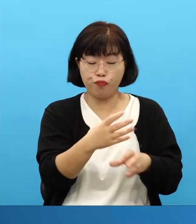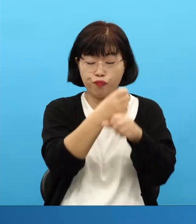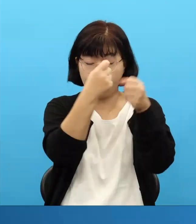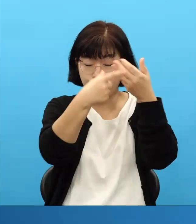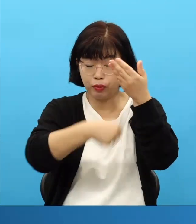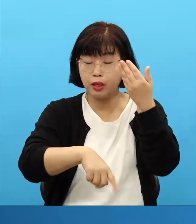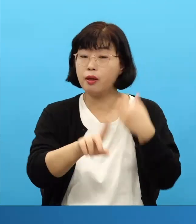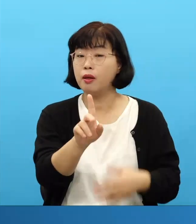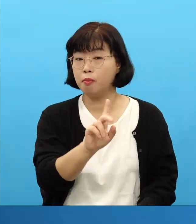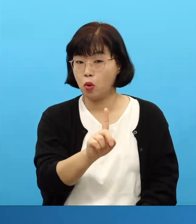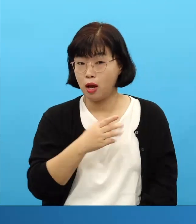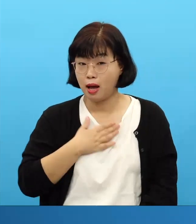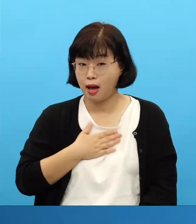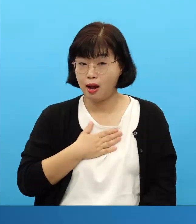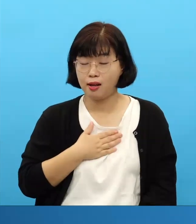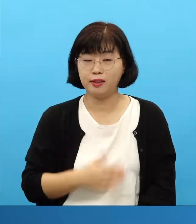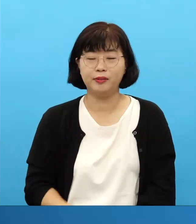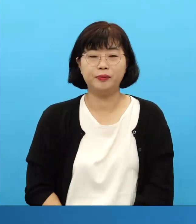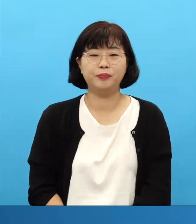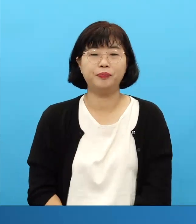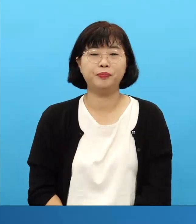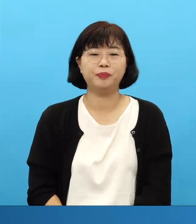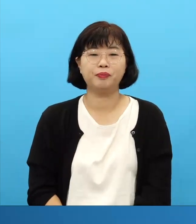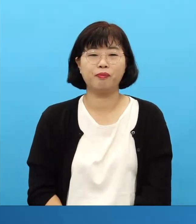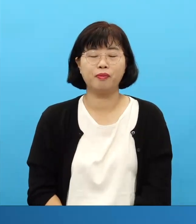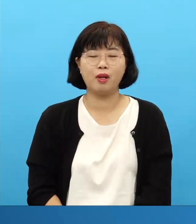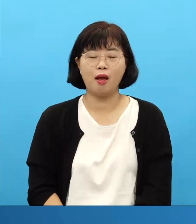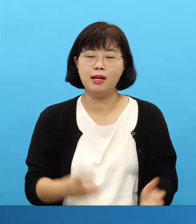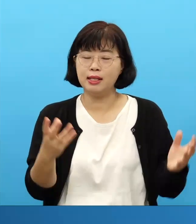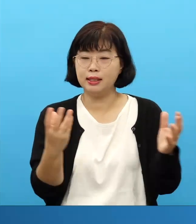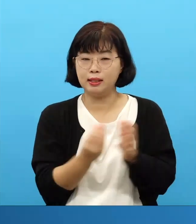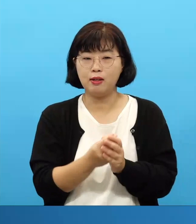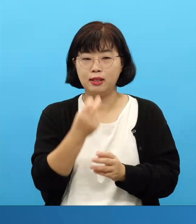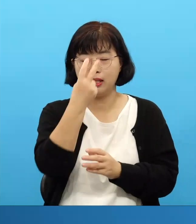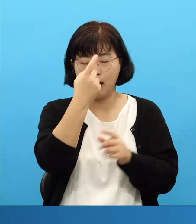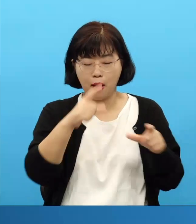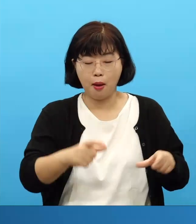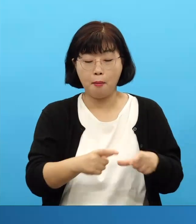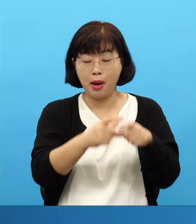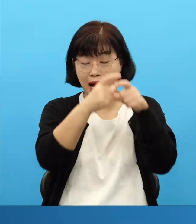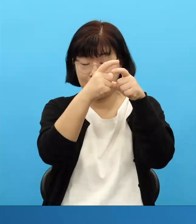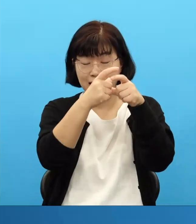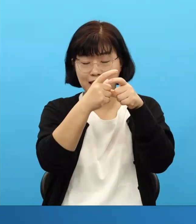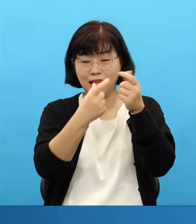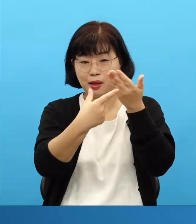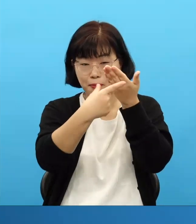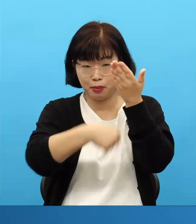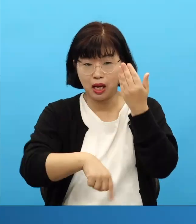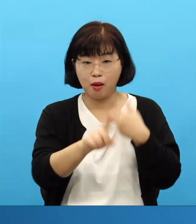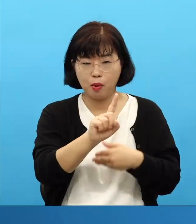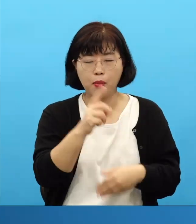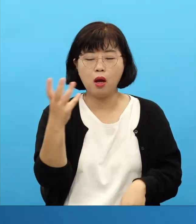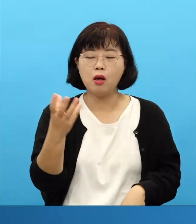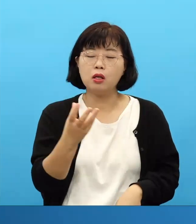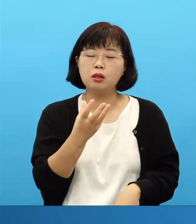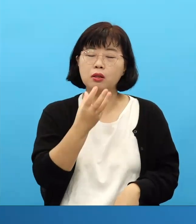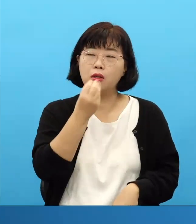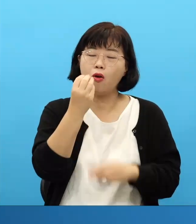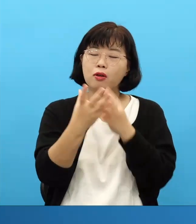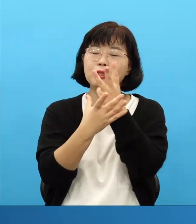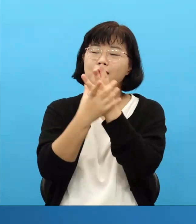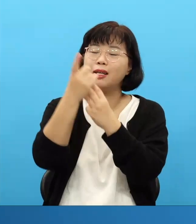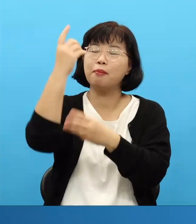여러분 아시다시피. And the greatest key to the absolute partisan, as you well know. 성삼위 하나님 아닙니까? Is a triune